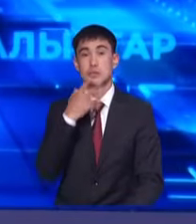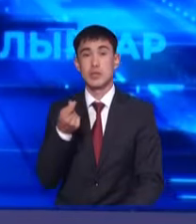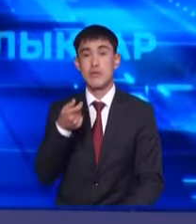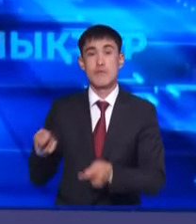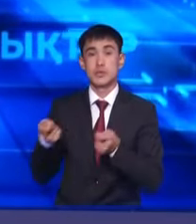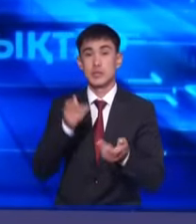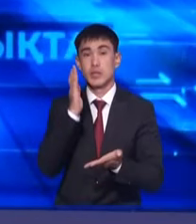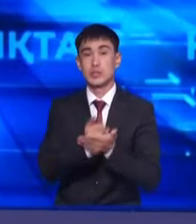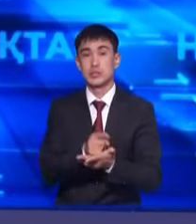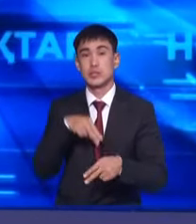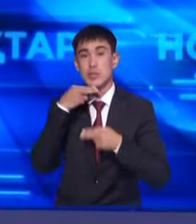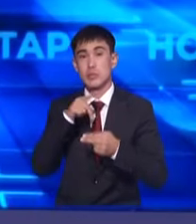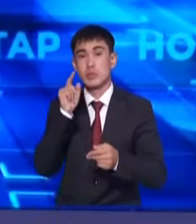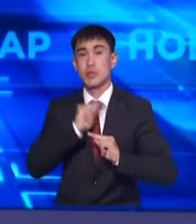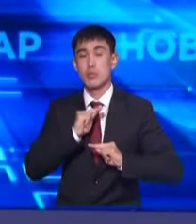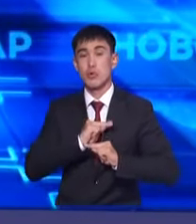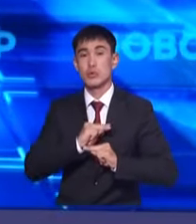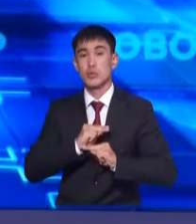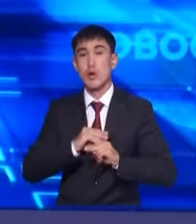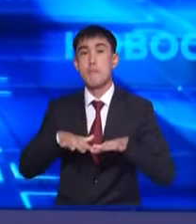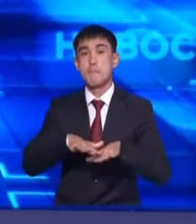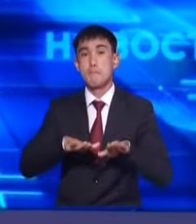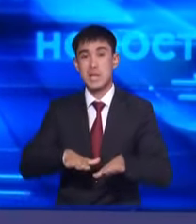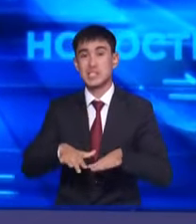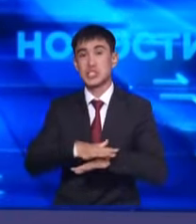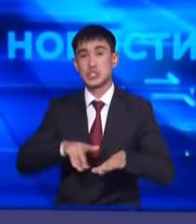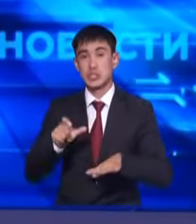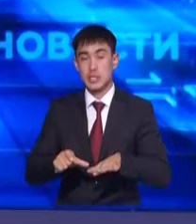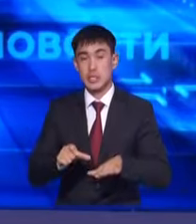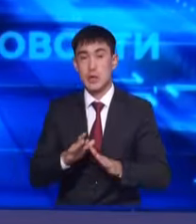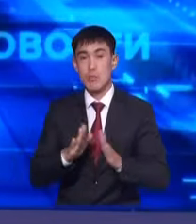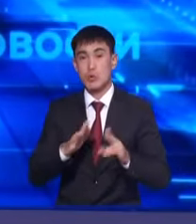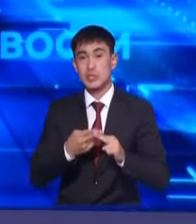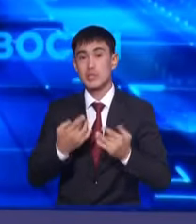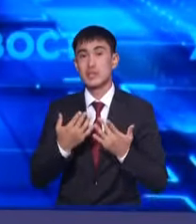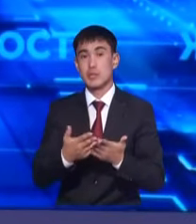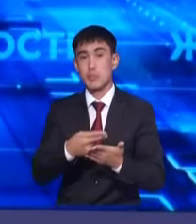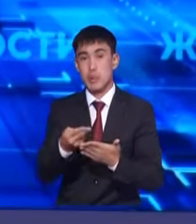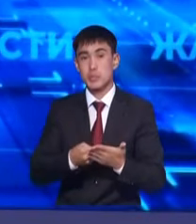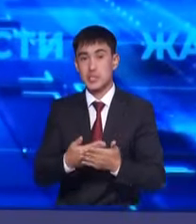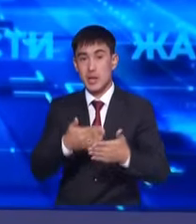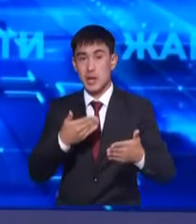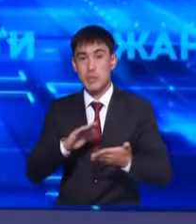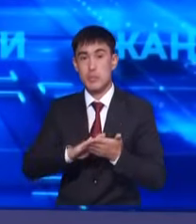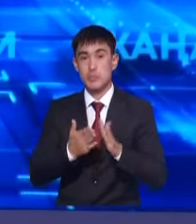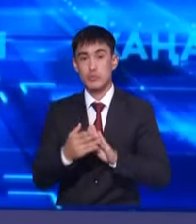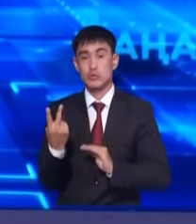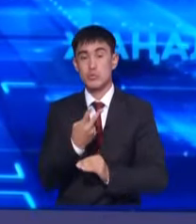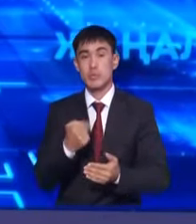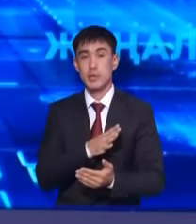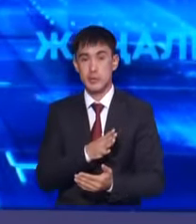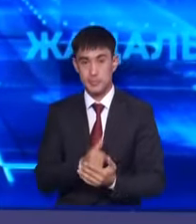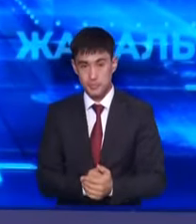Иностранные инвесторы должны нанимать на работу исключительно местных жителей. Тем более, что такие требования прописаны в ранее